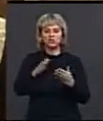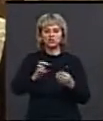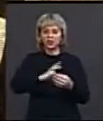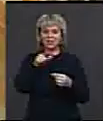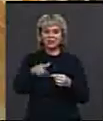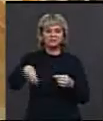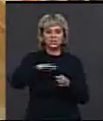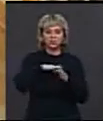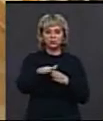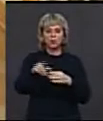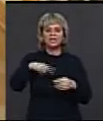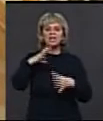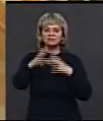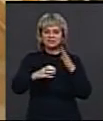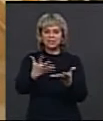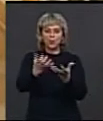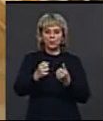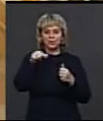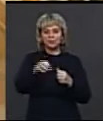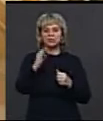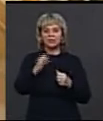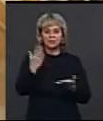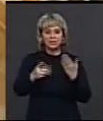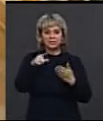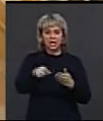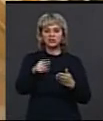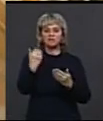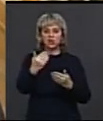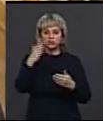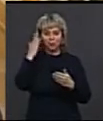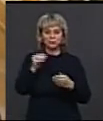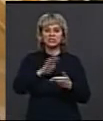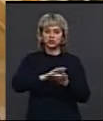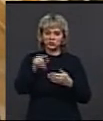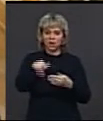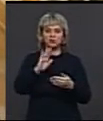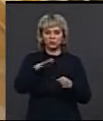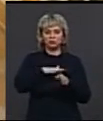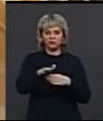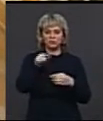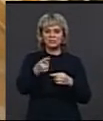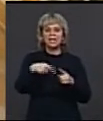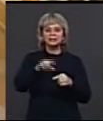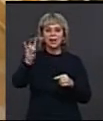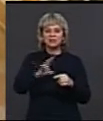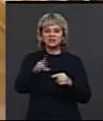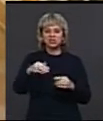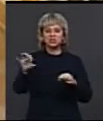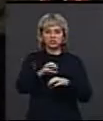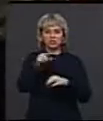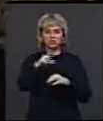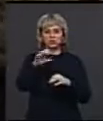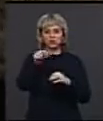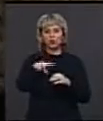праздник. В этот день можно загадывать любые желания, все они исполнятся, Вселенная их примет. И если они, ваши помыслы чисты, они будут